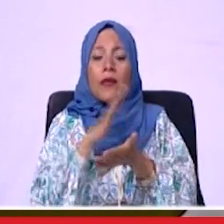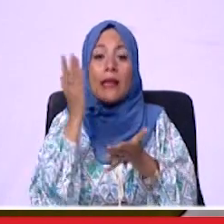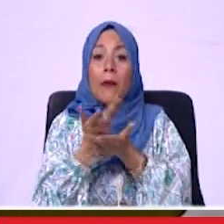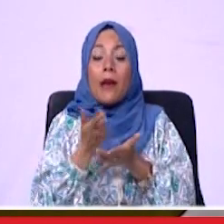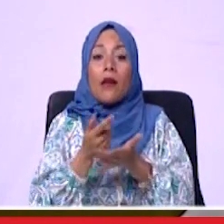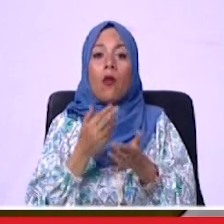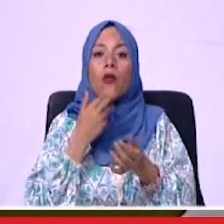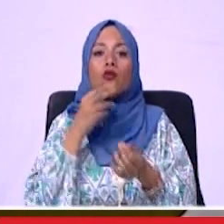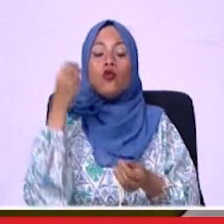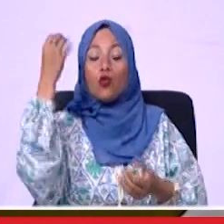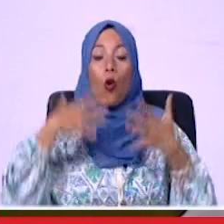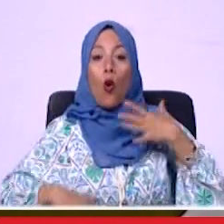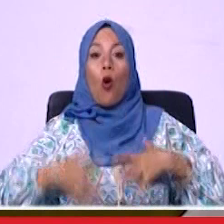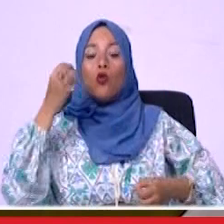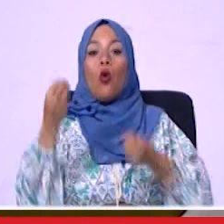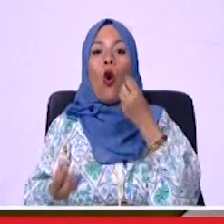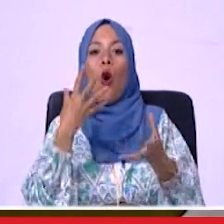نتيجة إن في